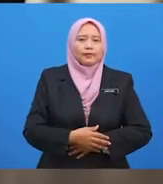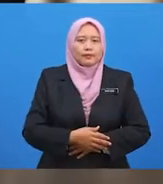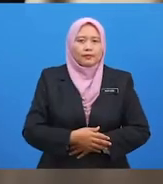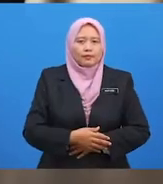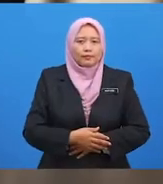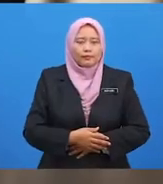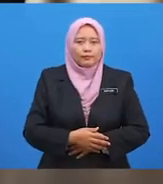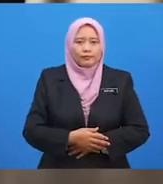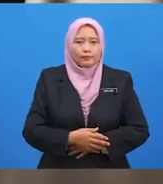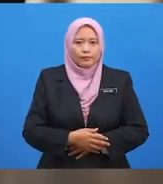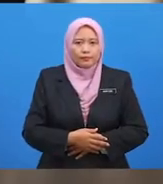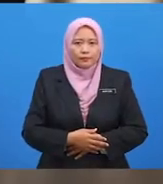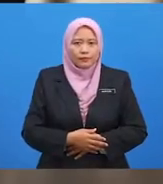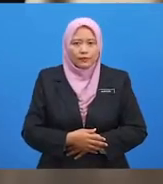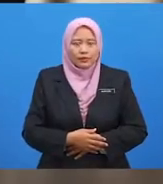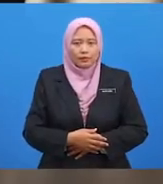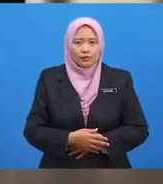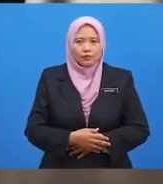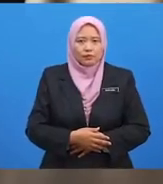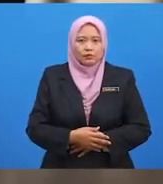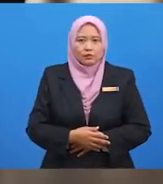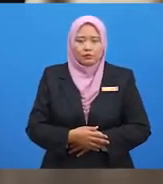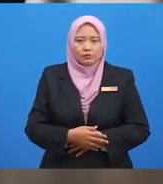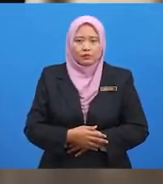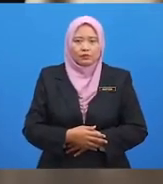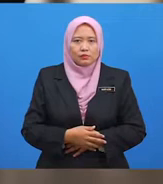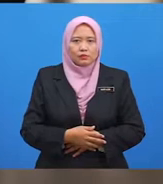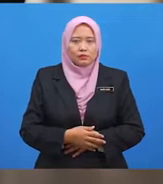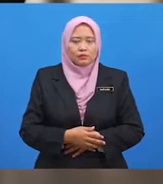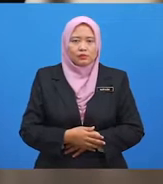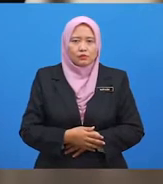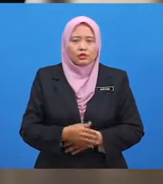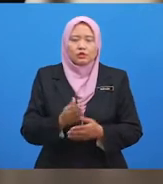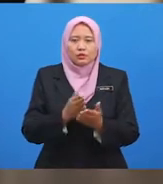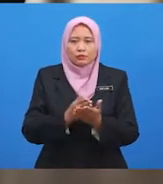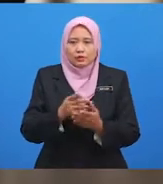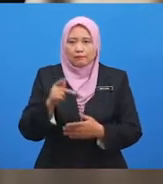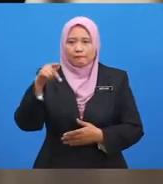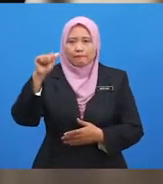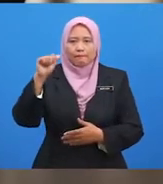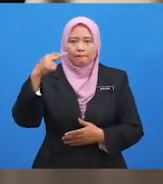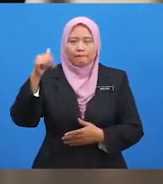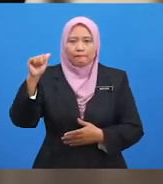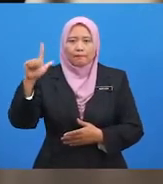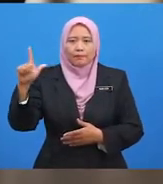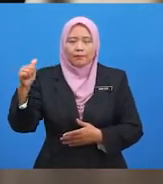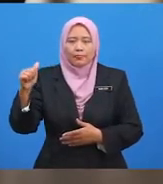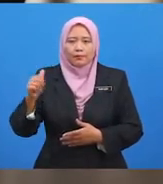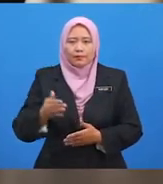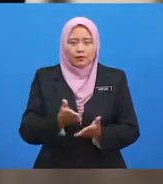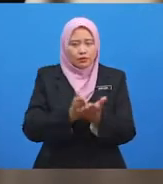pahala dari amalan ini berterusan mengalir sekalipun seseorang telah meninggal dunia